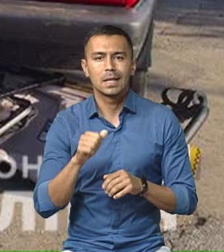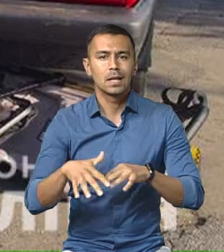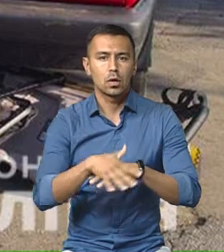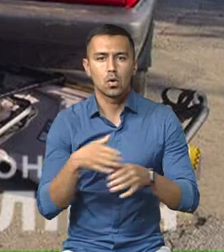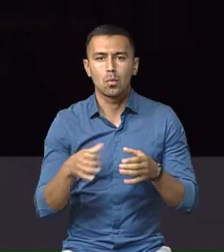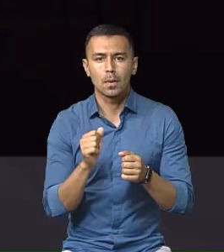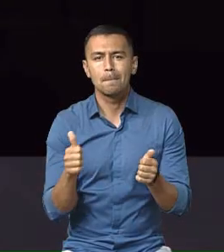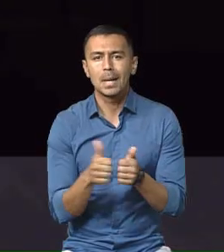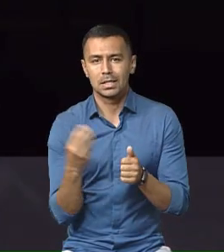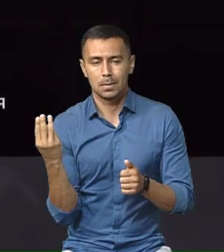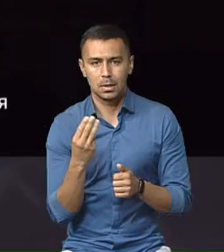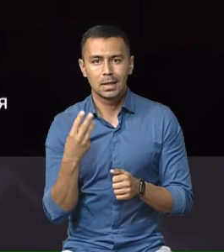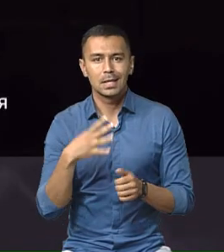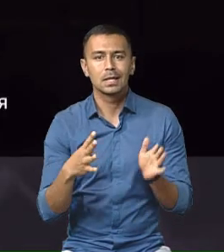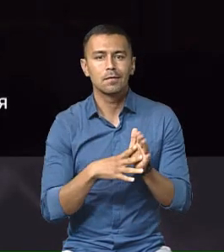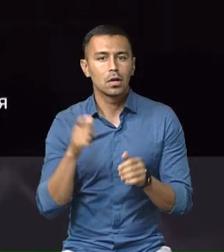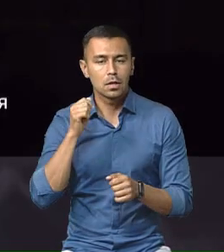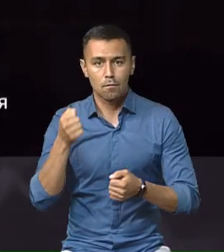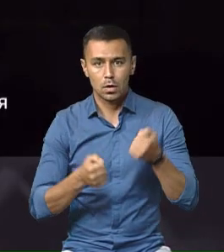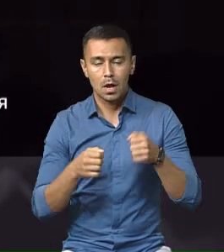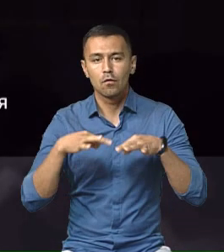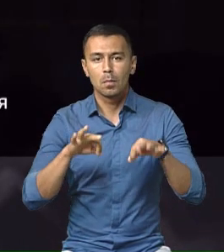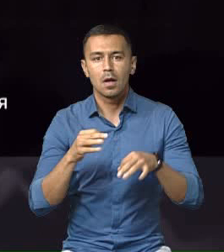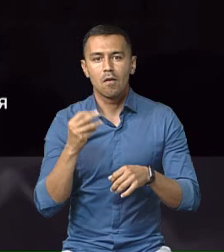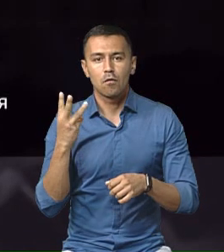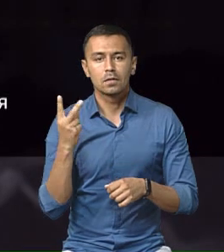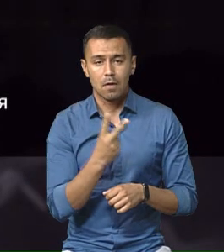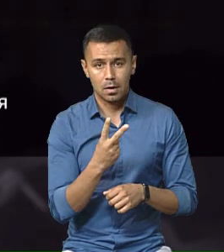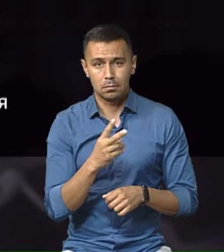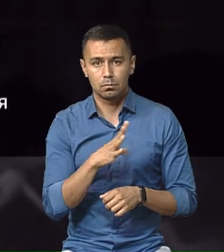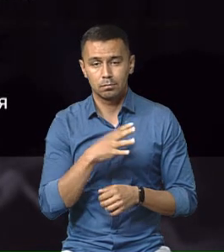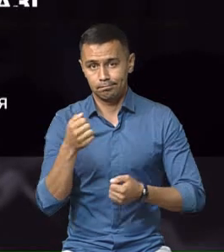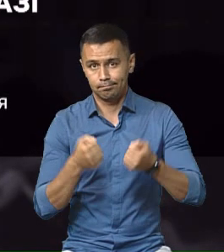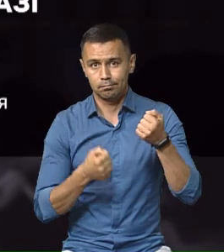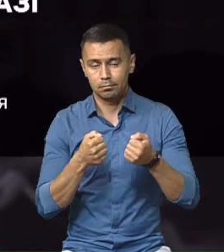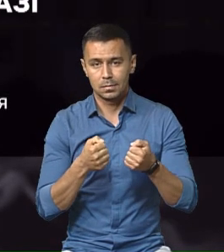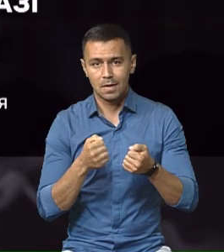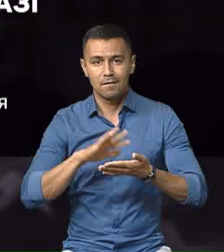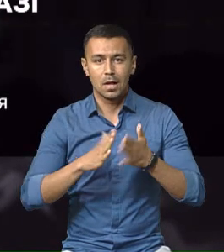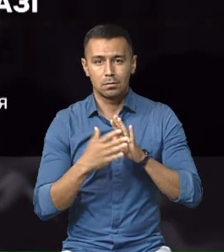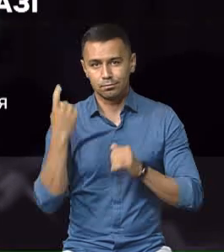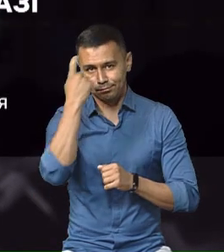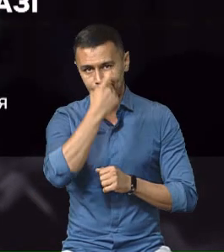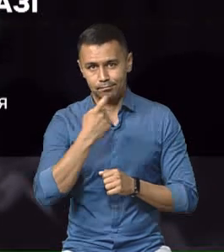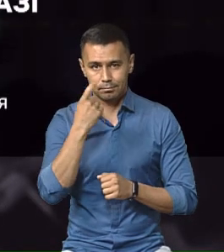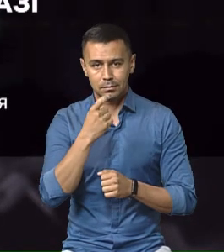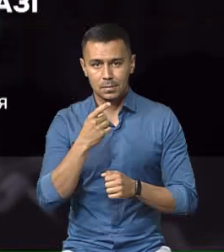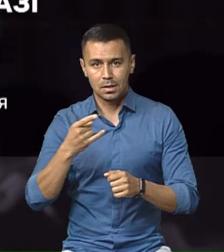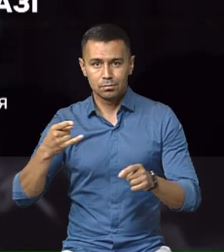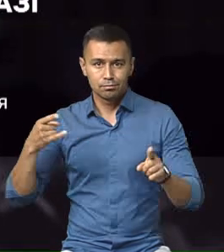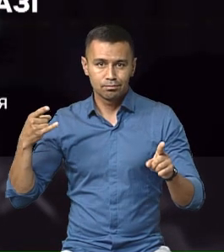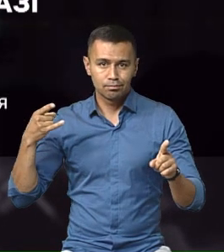на Шепетівщині. 39-річний водій автомобіля Volkswagen Jetta, перебуваючи за кермом у стані алкогольного сп'яніння, наїхав